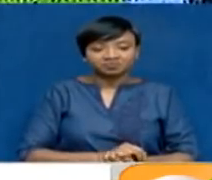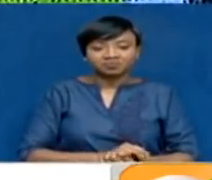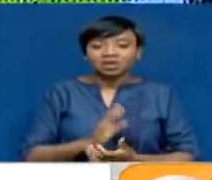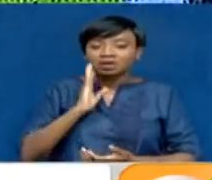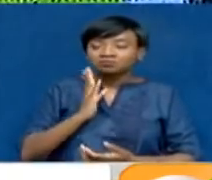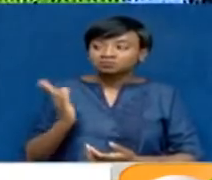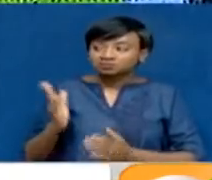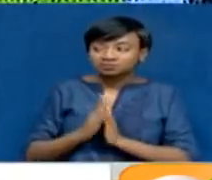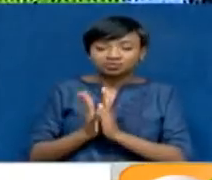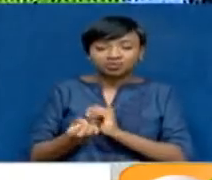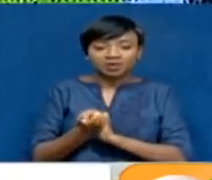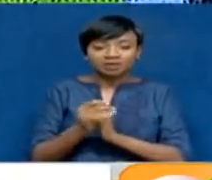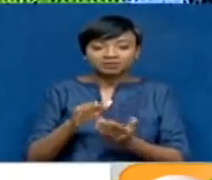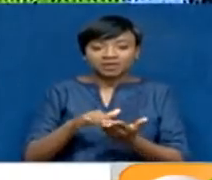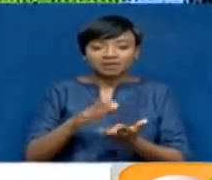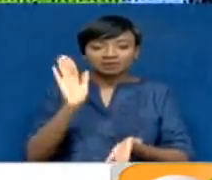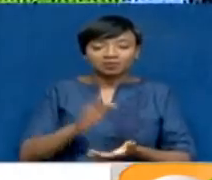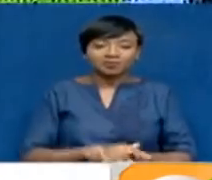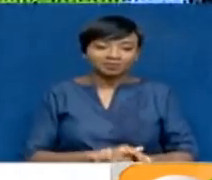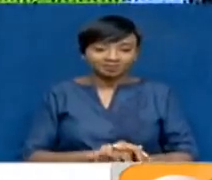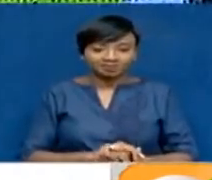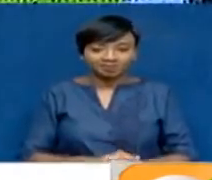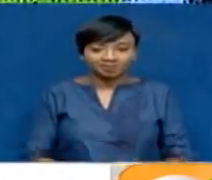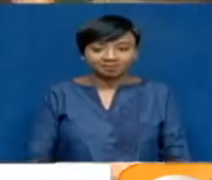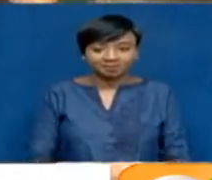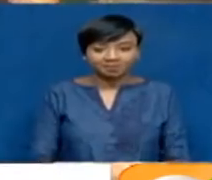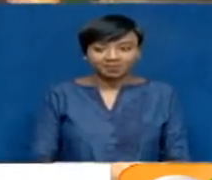Crispin Otieno na taarifa zaidi kutoka kaunti ya Kisii.